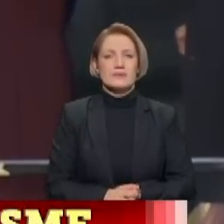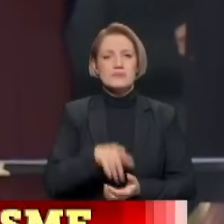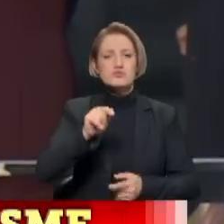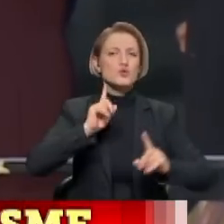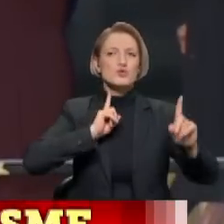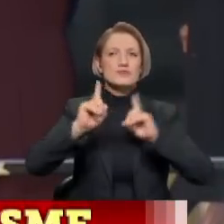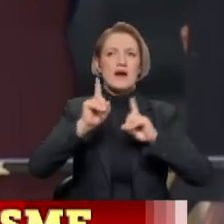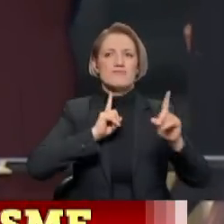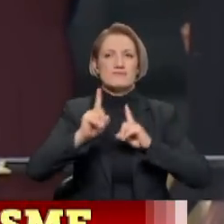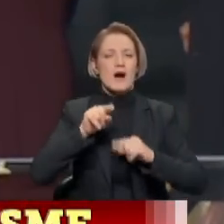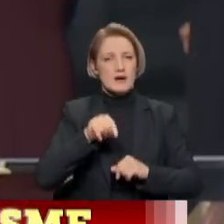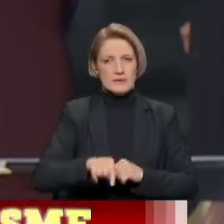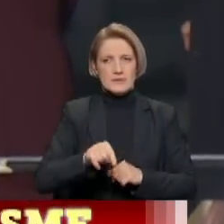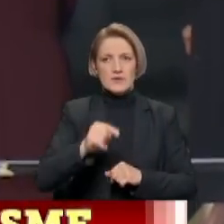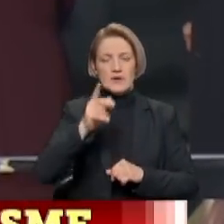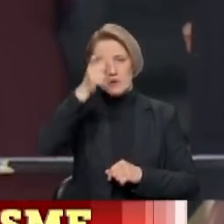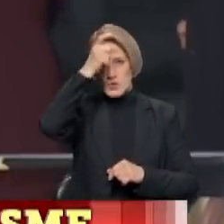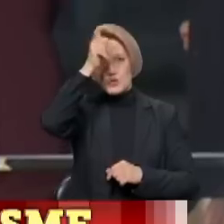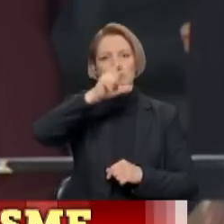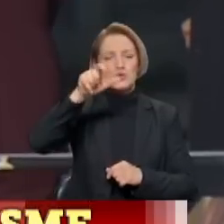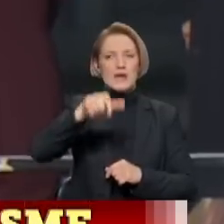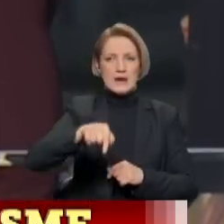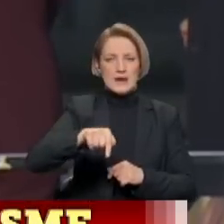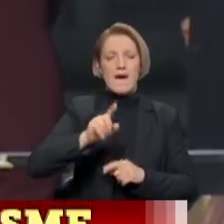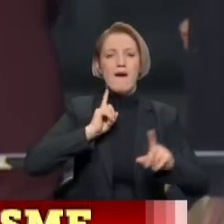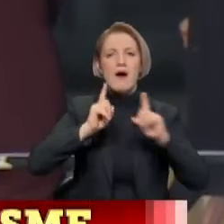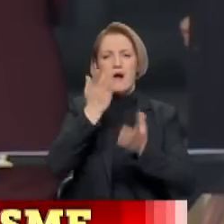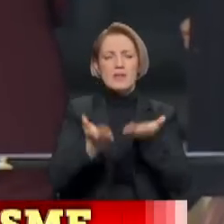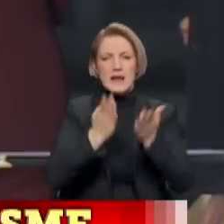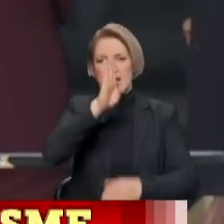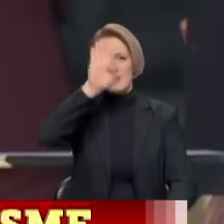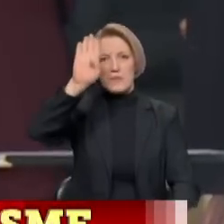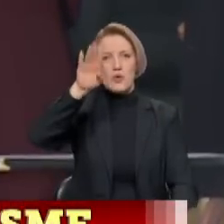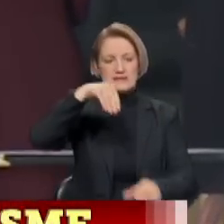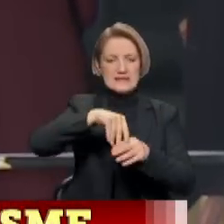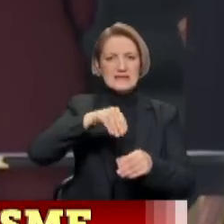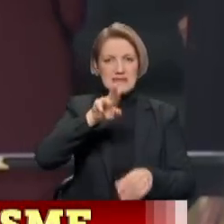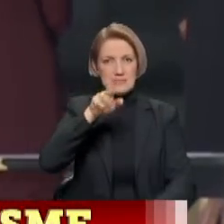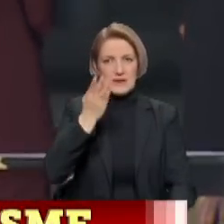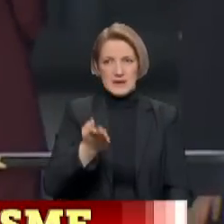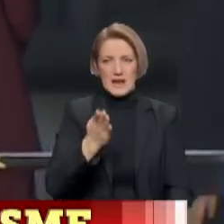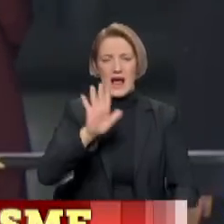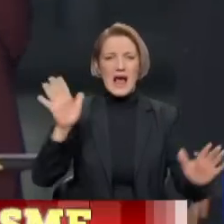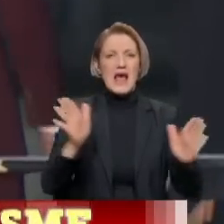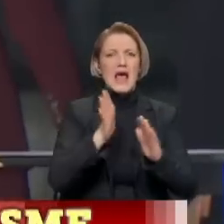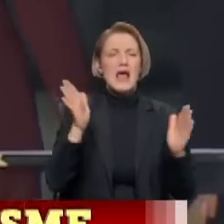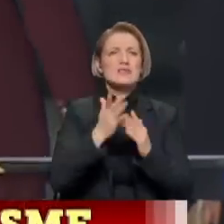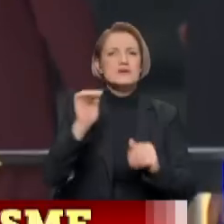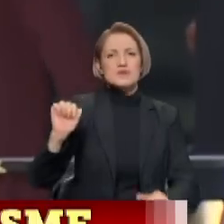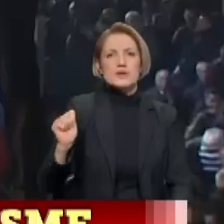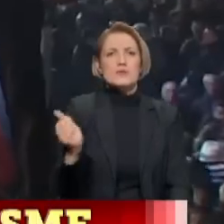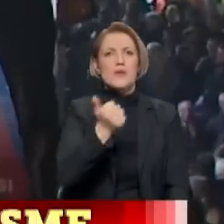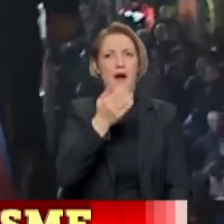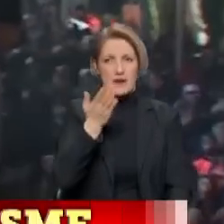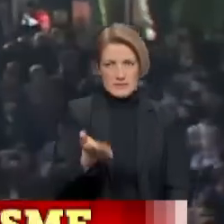Bu dava ülkeye adalet ve demokrasi gibi en ulvi değerleri